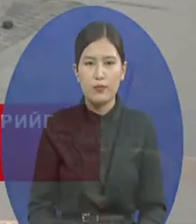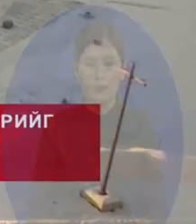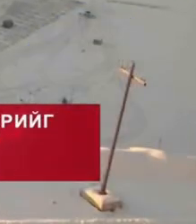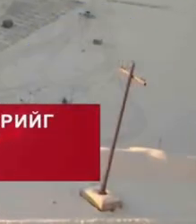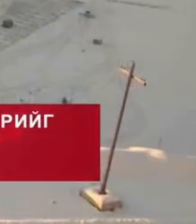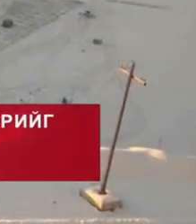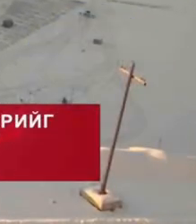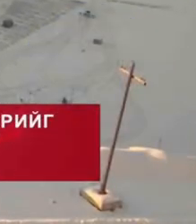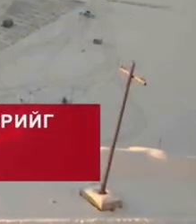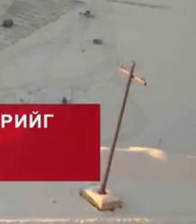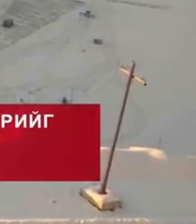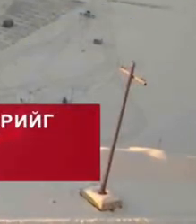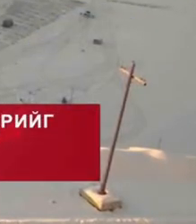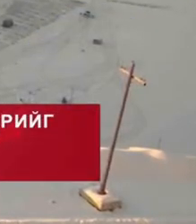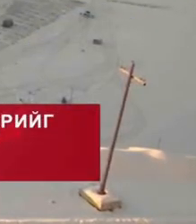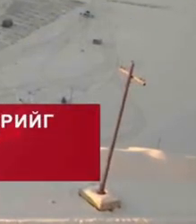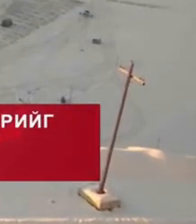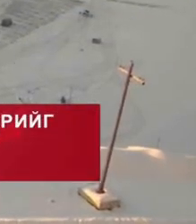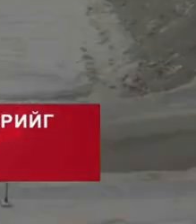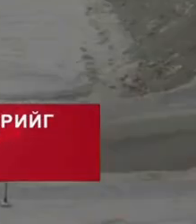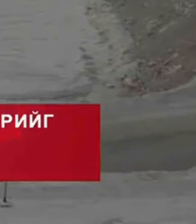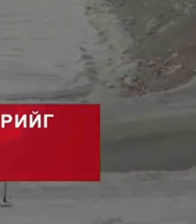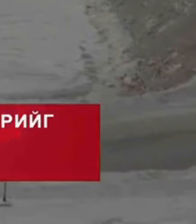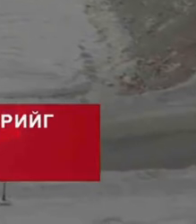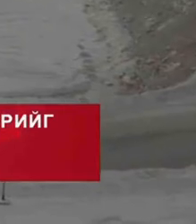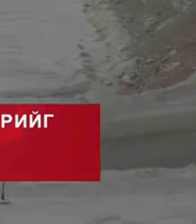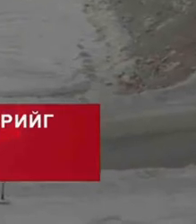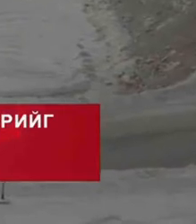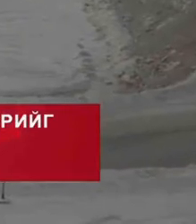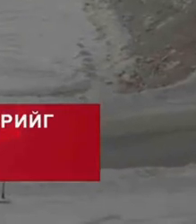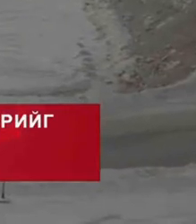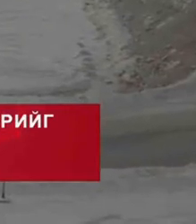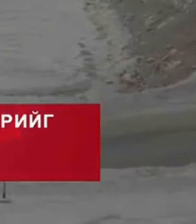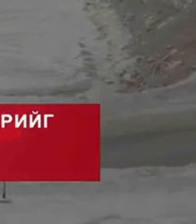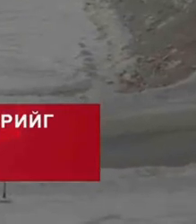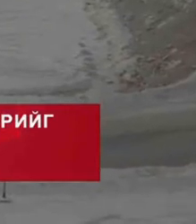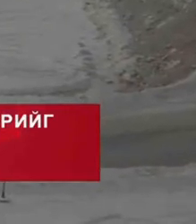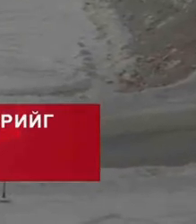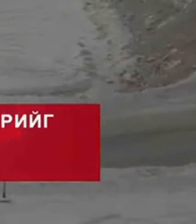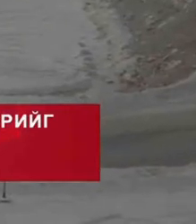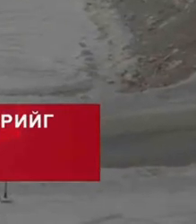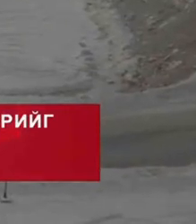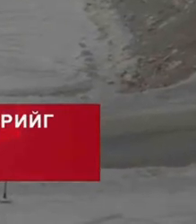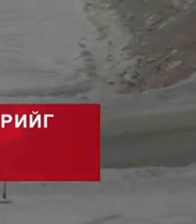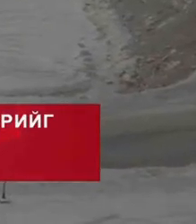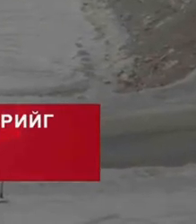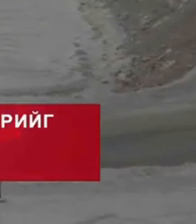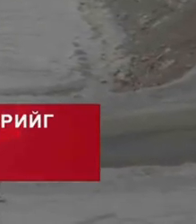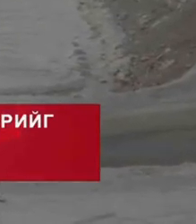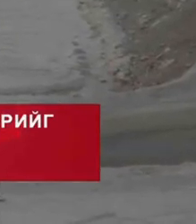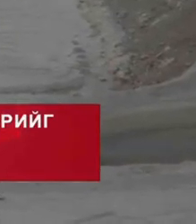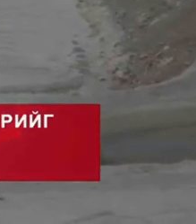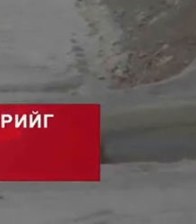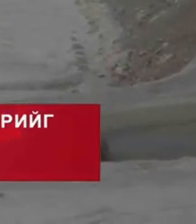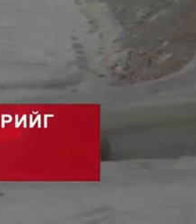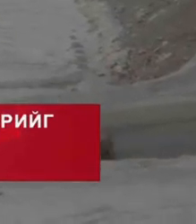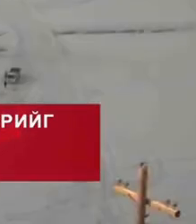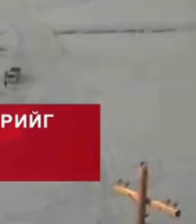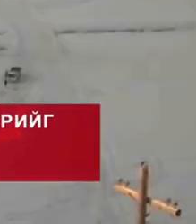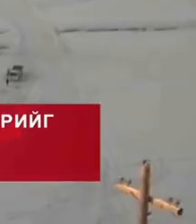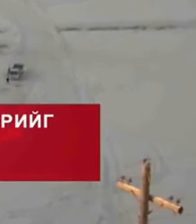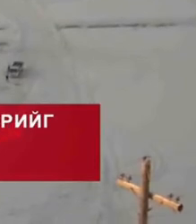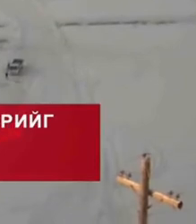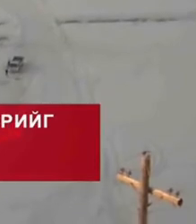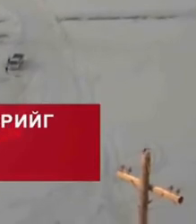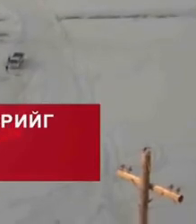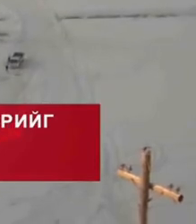Ерөнхий сайд энэ үеэр Эрдэнэ түлхүүрийг төр 100% мэдээлэлтэй авсан. Зөв менежмент оновчтой удирдлагаар хангаж ажилласны үр дүнд мөн дэлхийн зах зээл